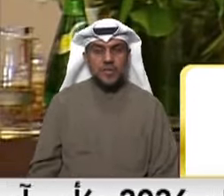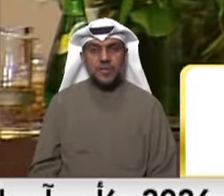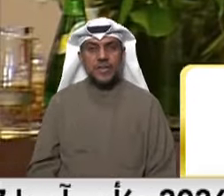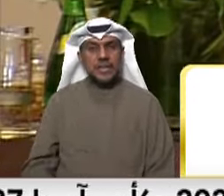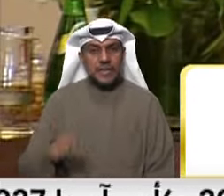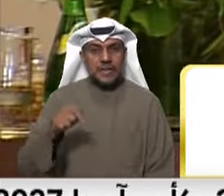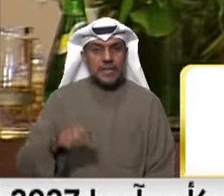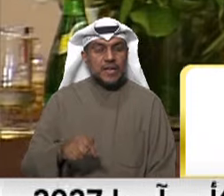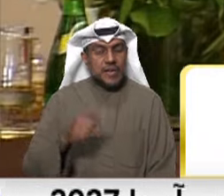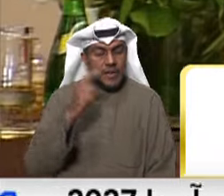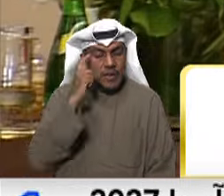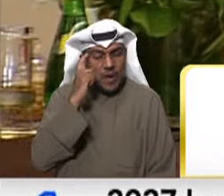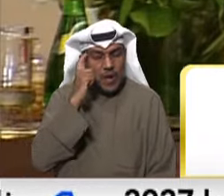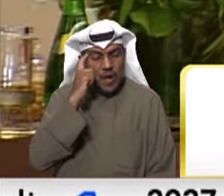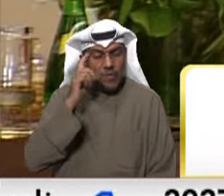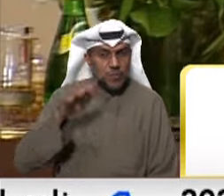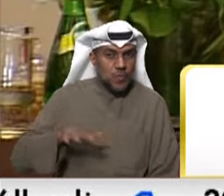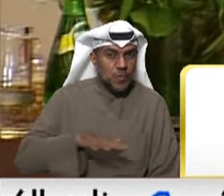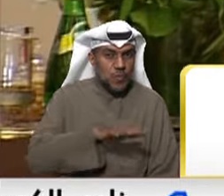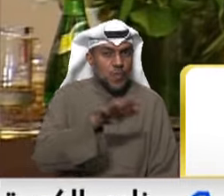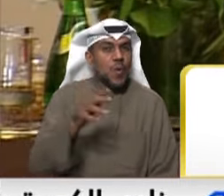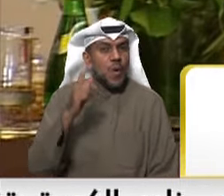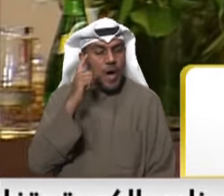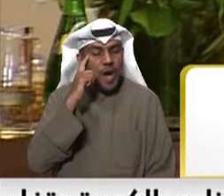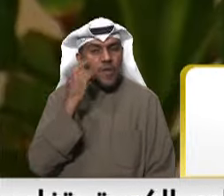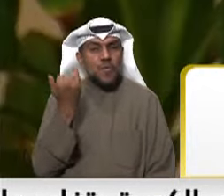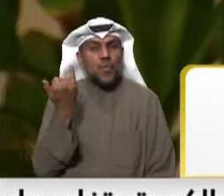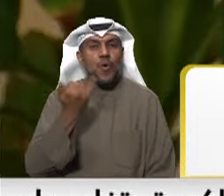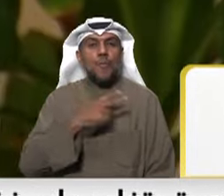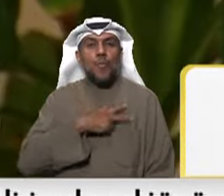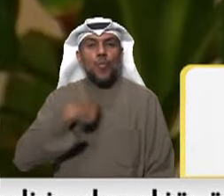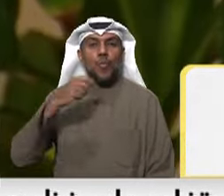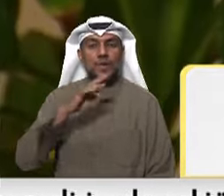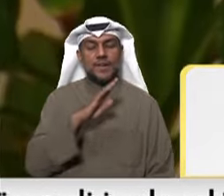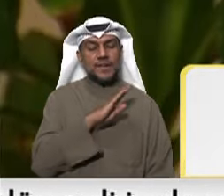نقدر حرص وزارة الدفاع